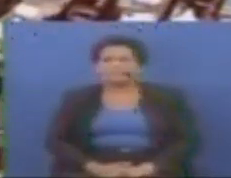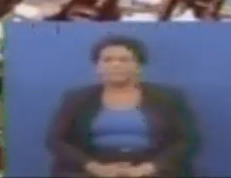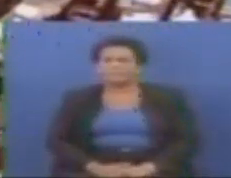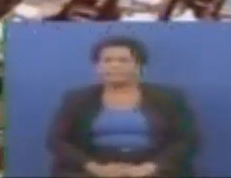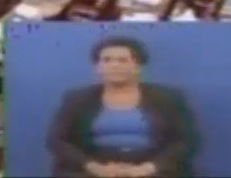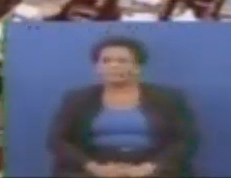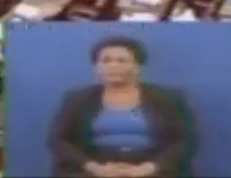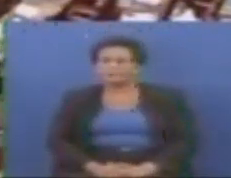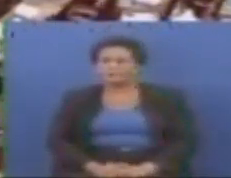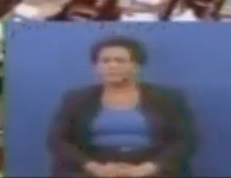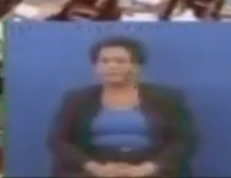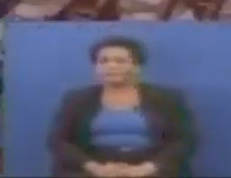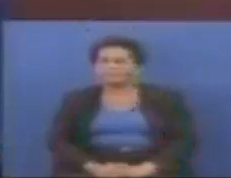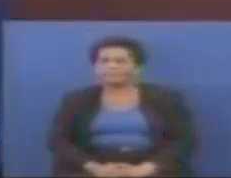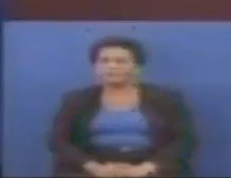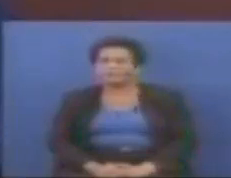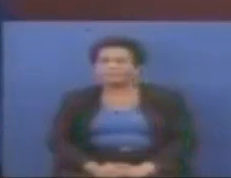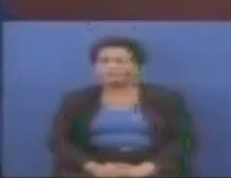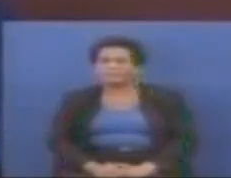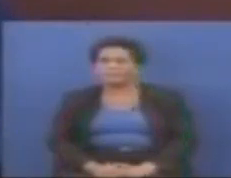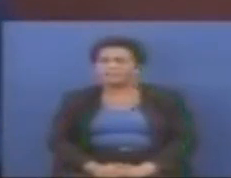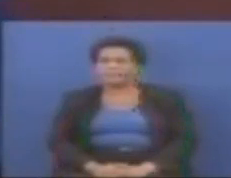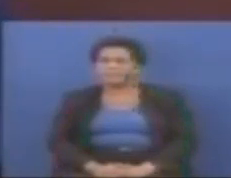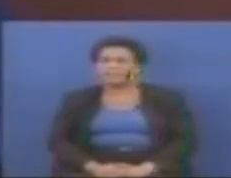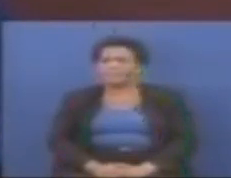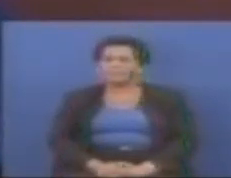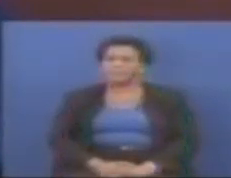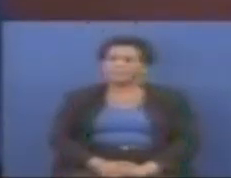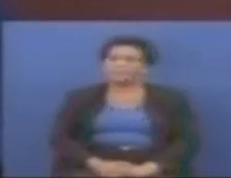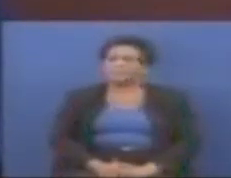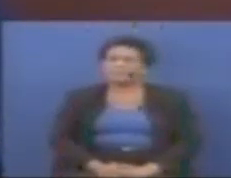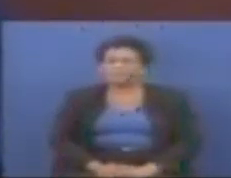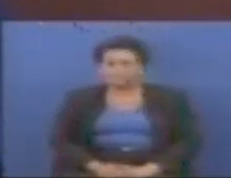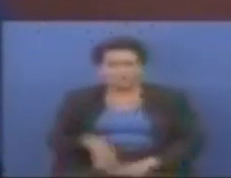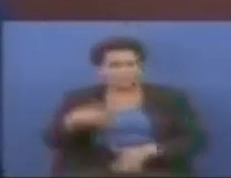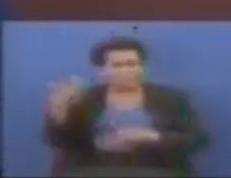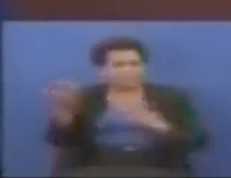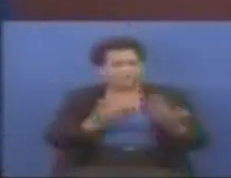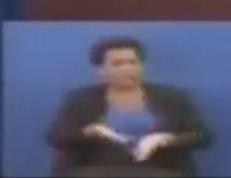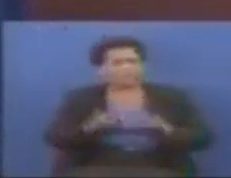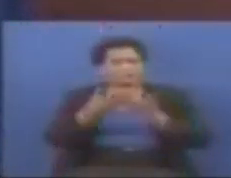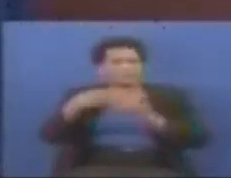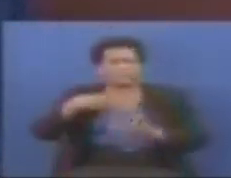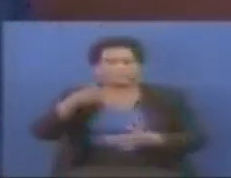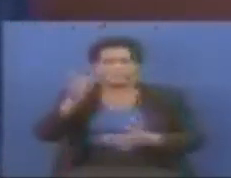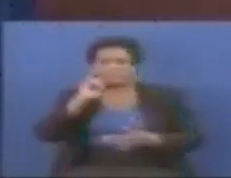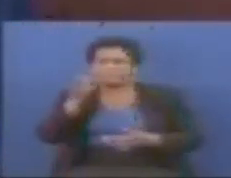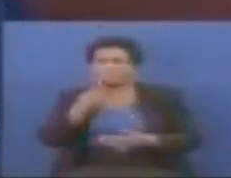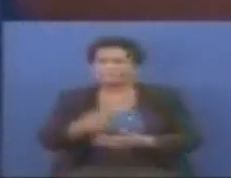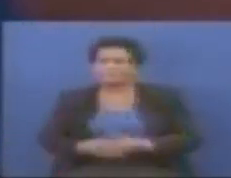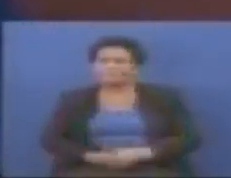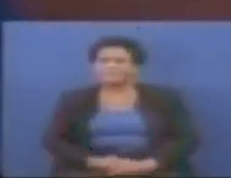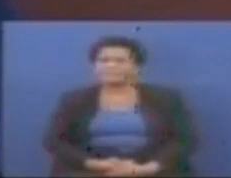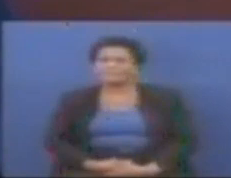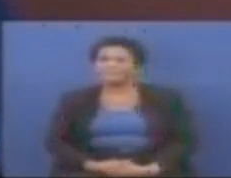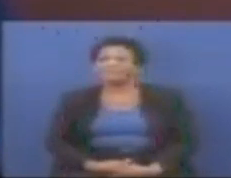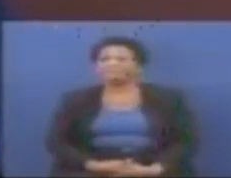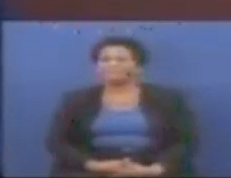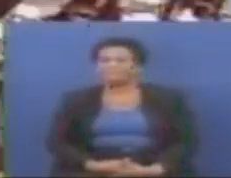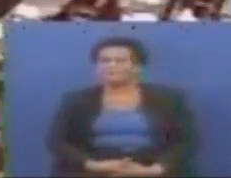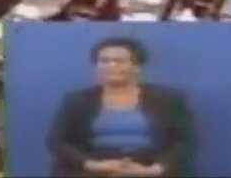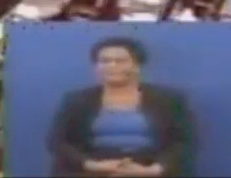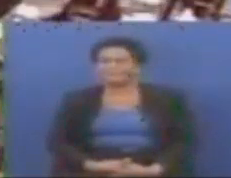wanafunzi 888 ambapo idadi ya wasichana ni 426 na wavulana ni 462. Mheshimiwa naibu